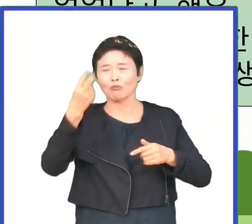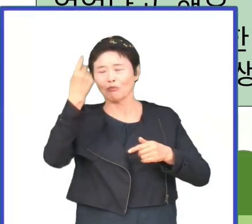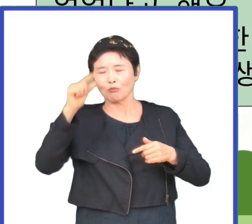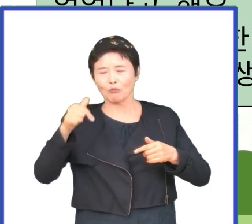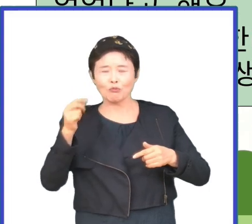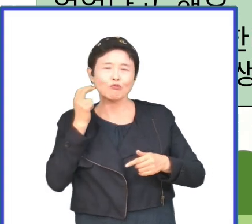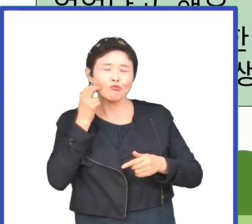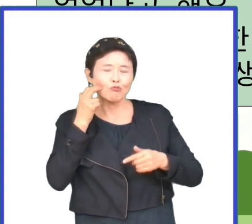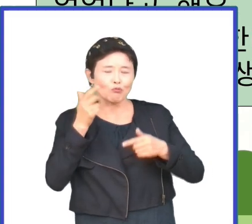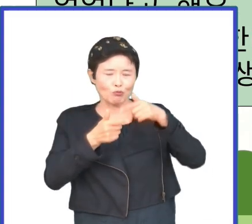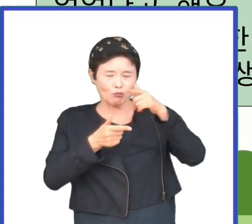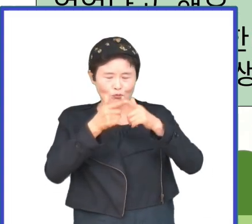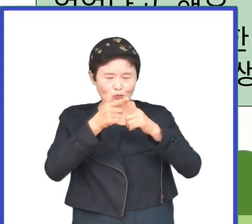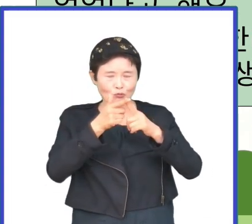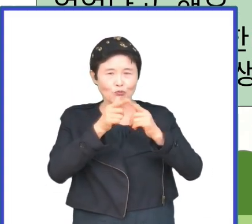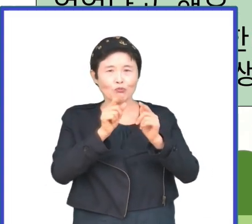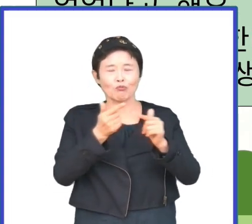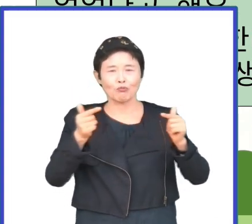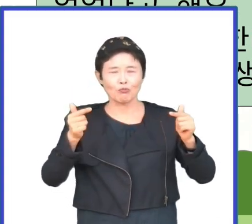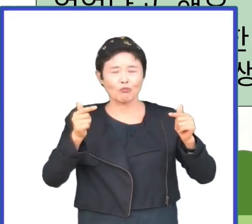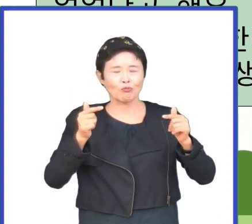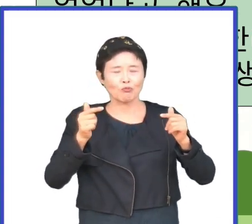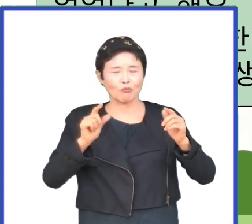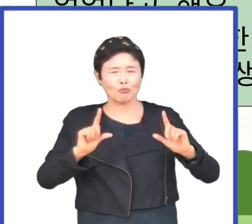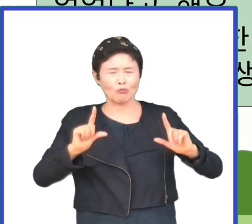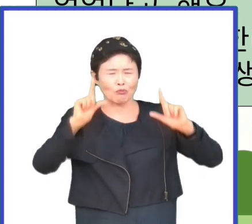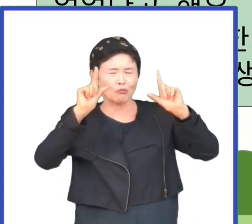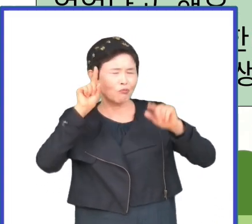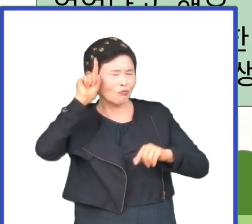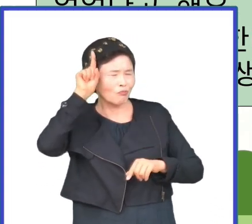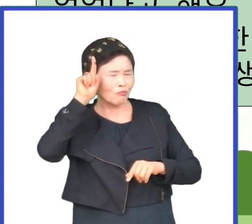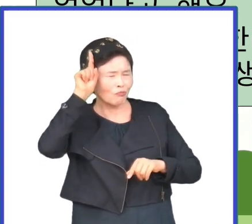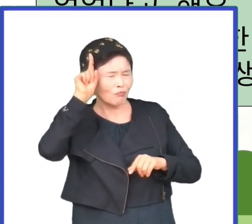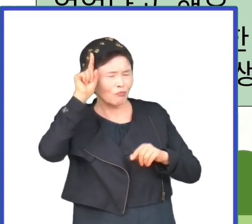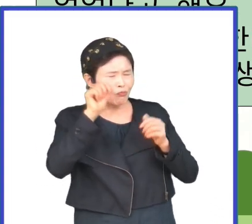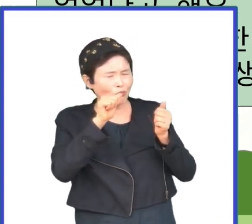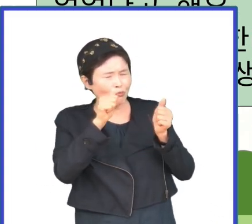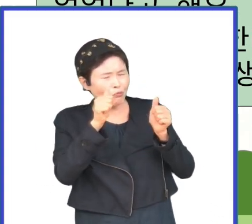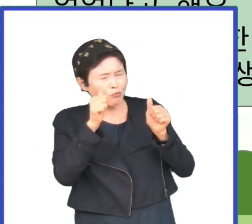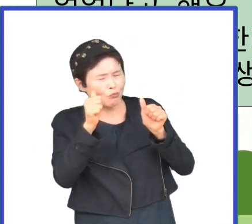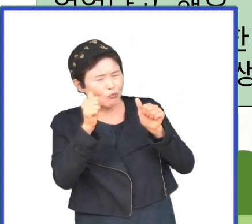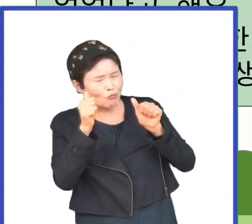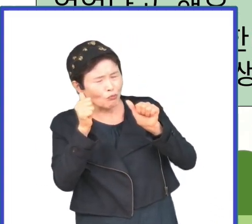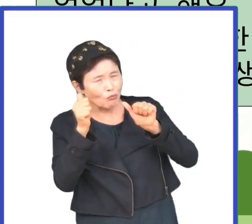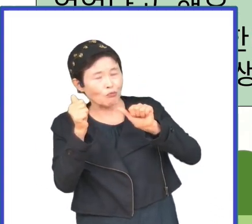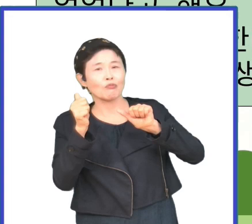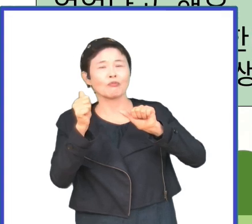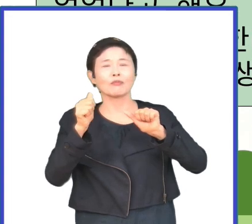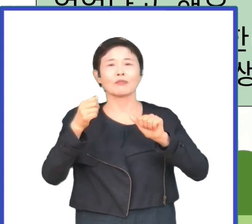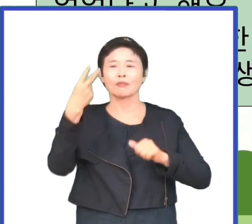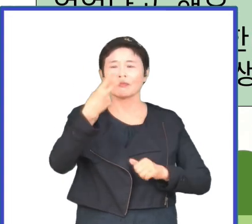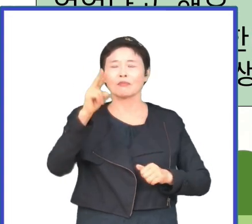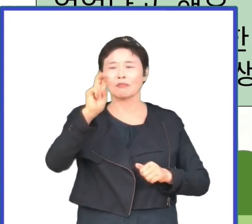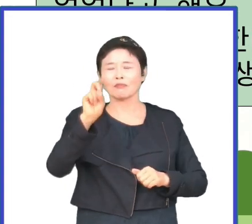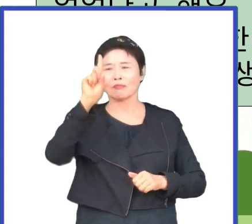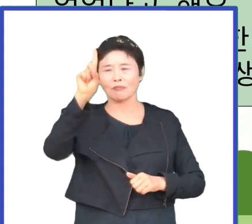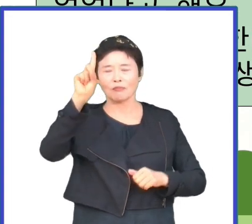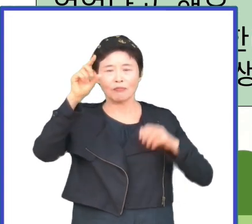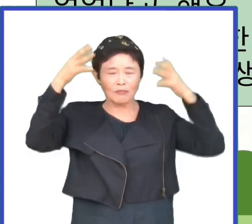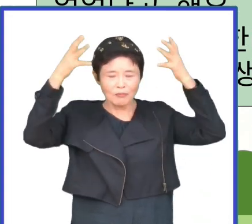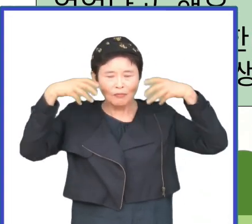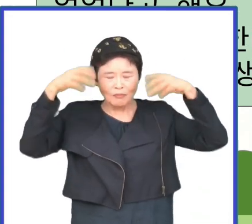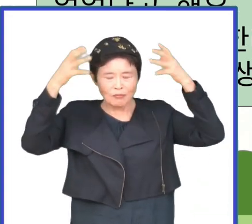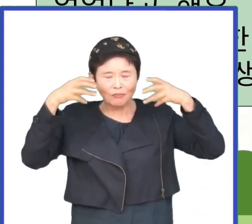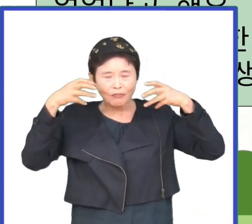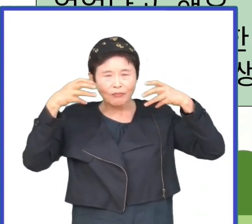기후 스트레스로 추정되는 고사 징후가 나타나고 있어요. 2021년 여름 한반도의 백두대간